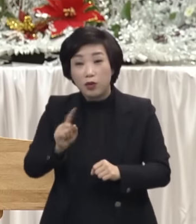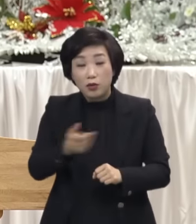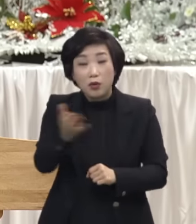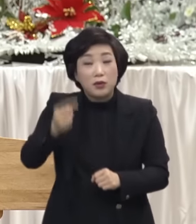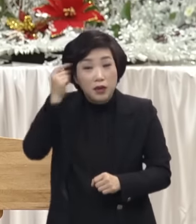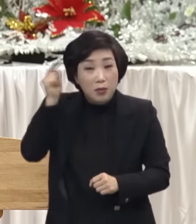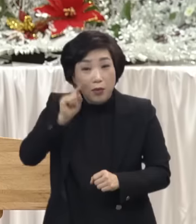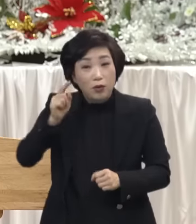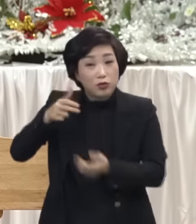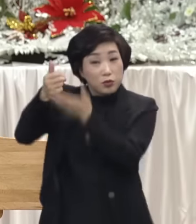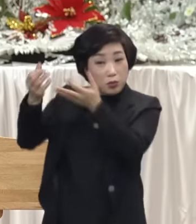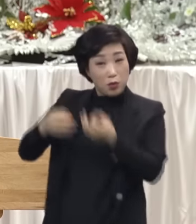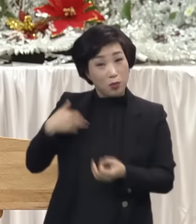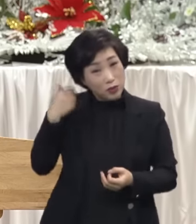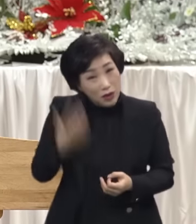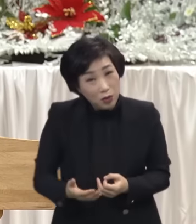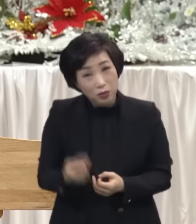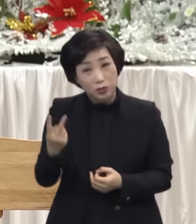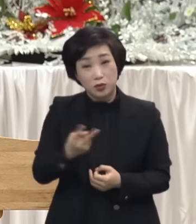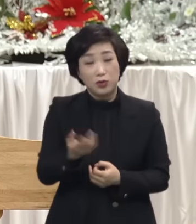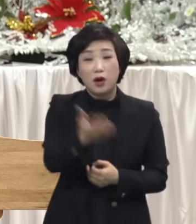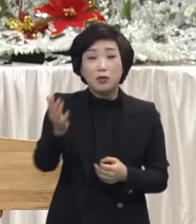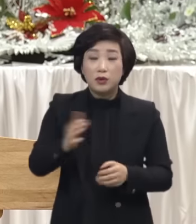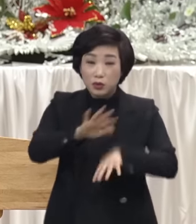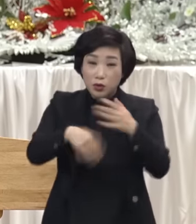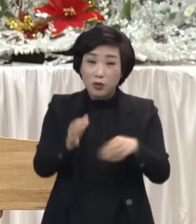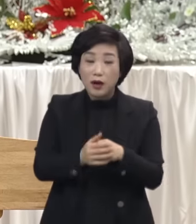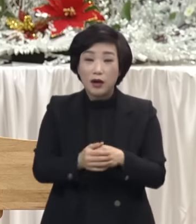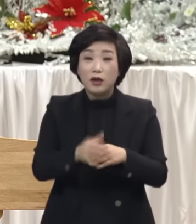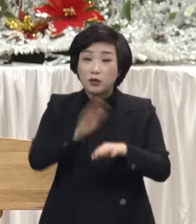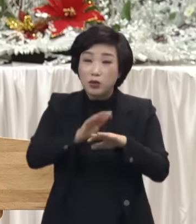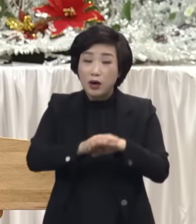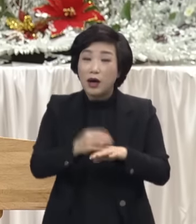모르겠네. 네 혓바닥과 입을 지은 내가